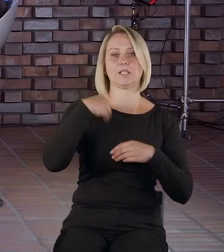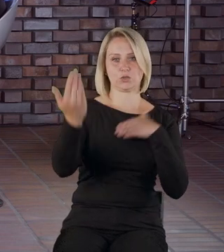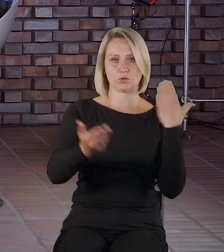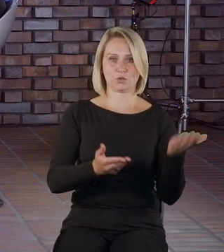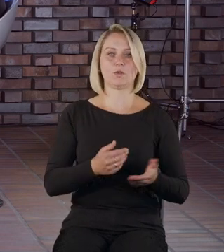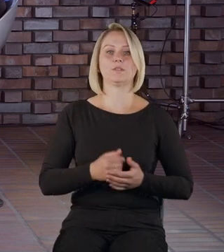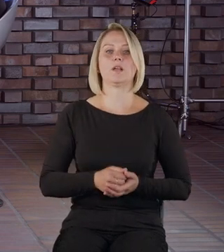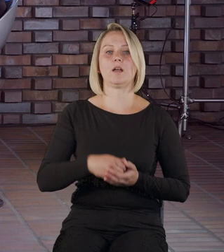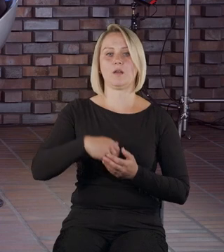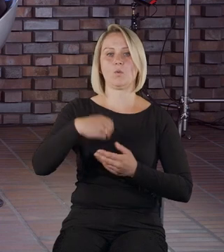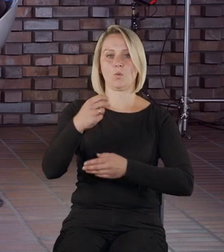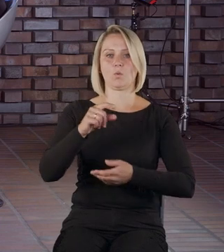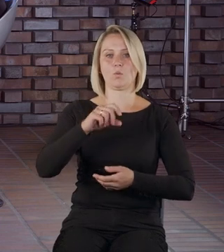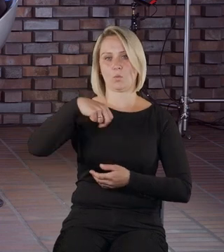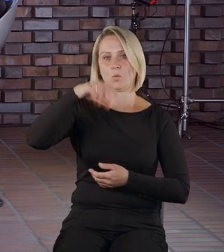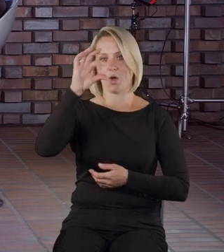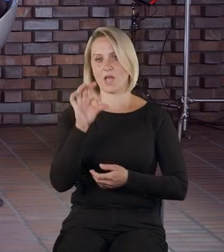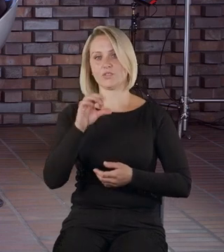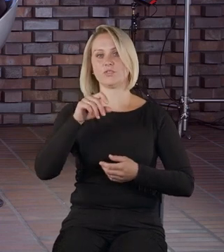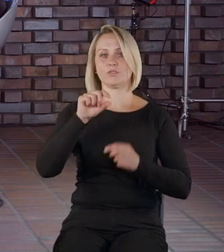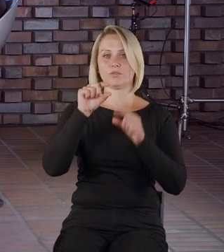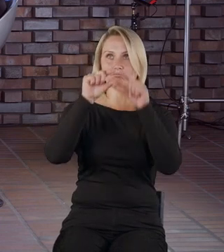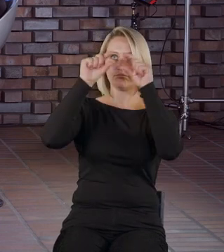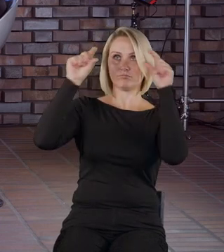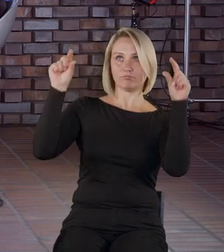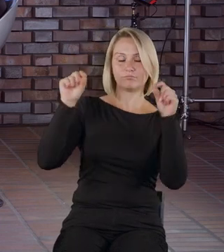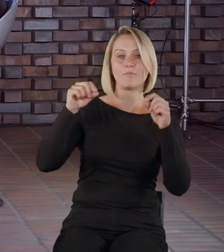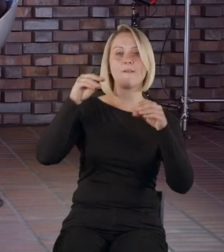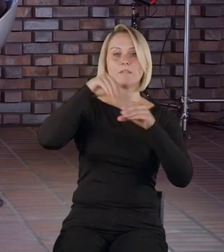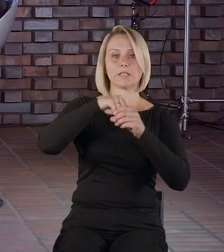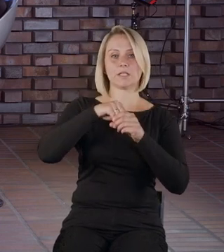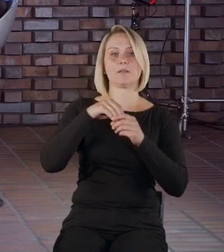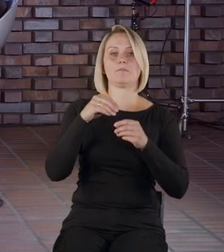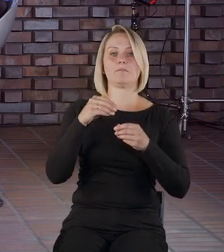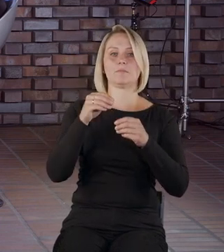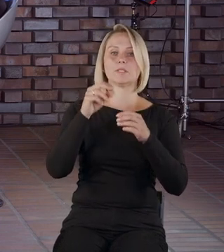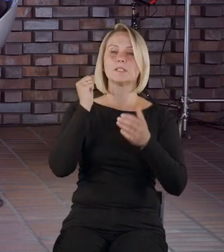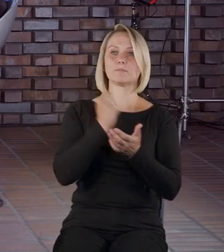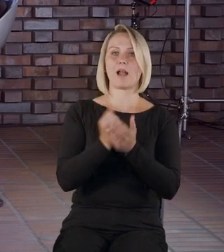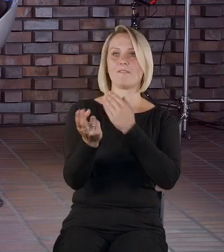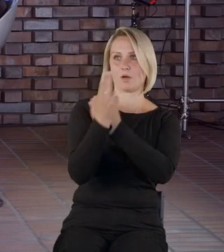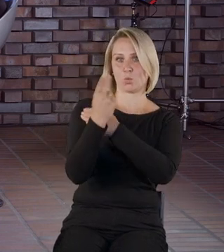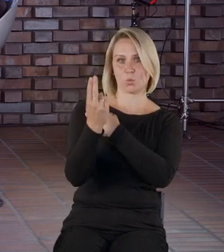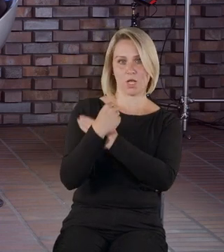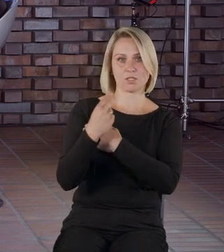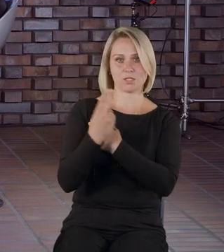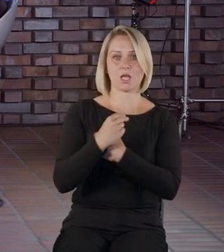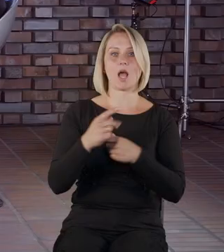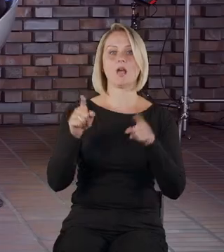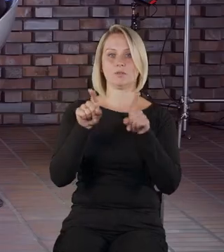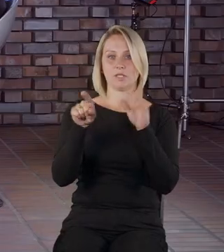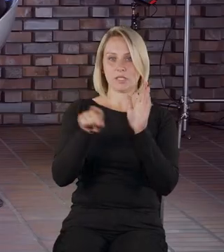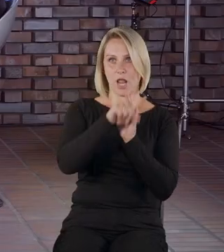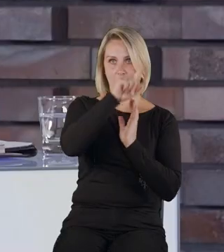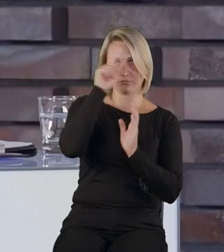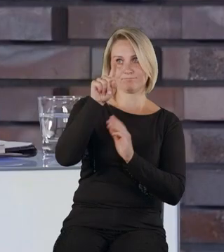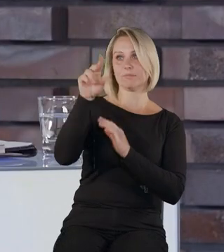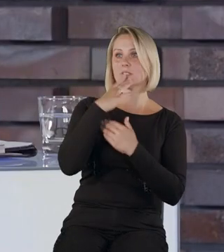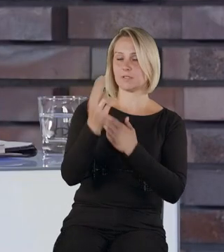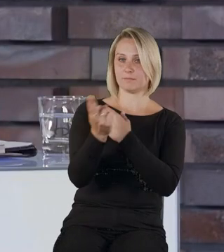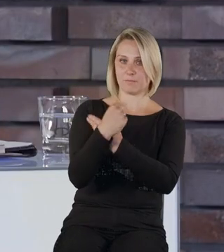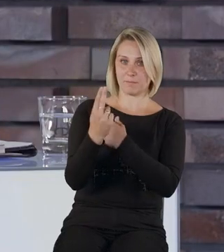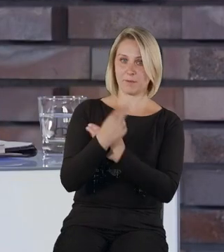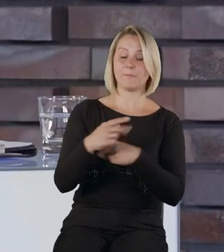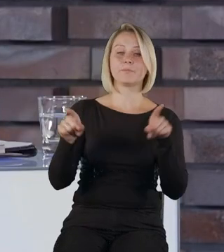stronie uniwersytetu, w zakładce, która jest poświęcona rekrutacji, w zakładce, która przeznaczona jest dla kandydatów. Oprócz